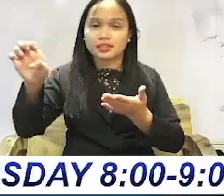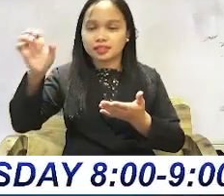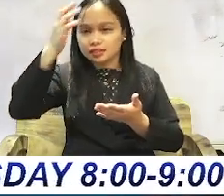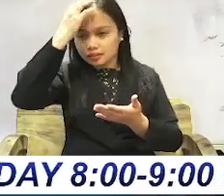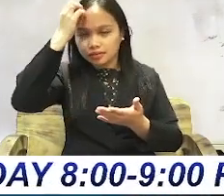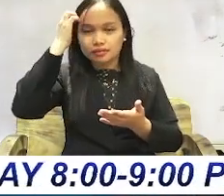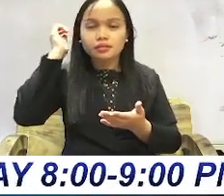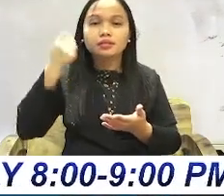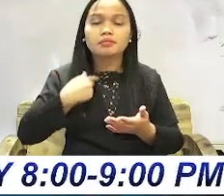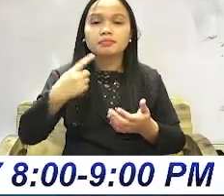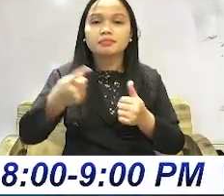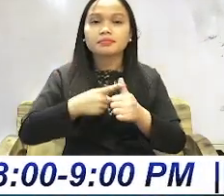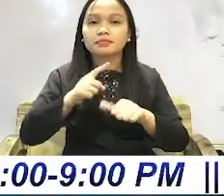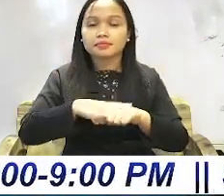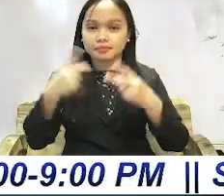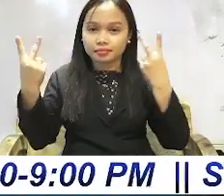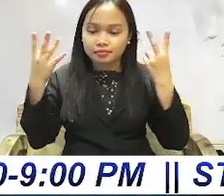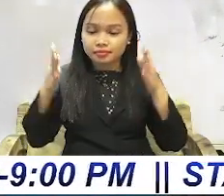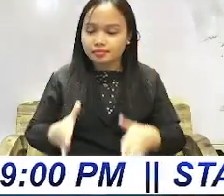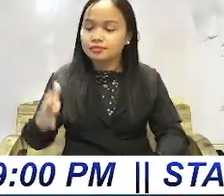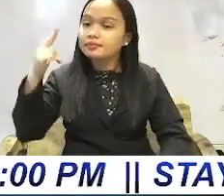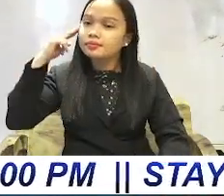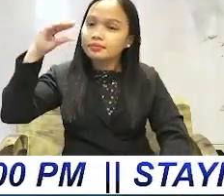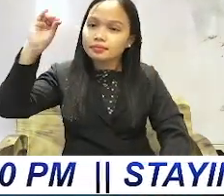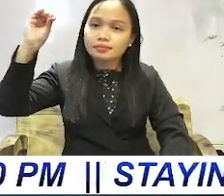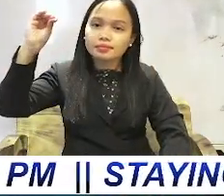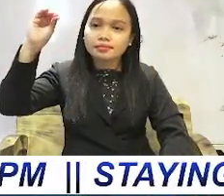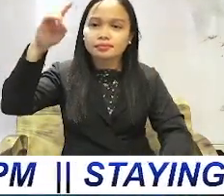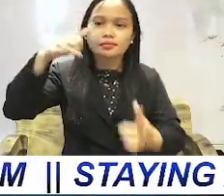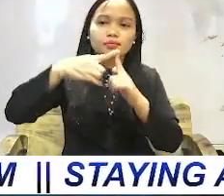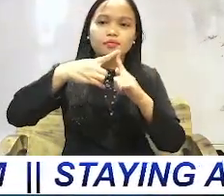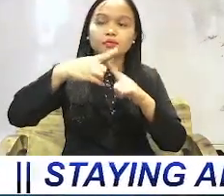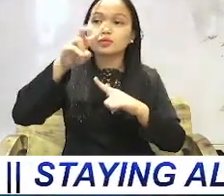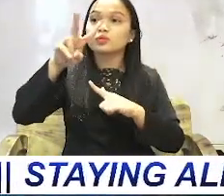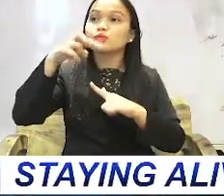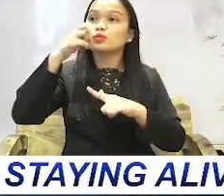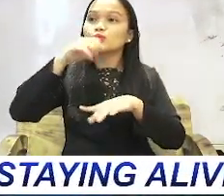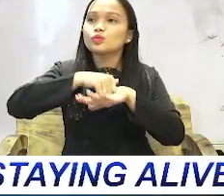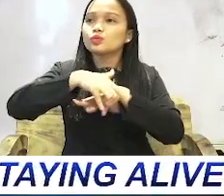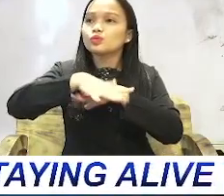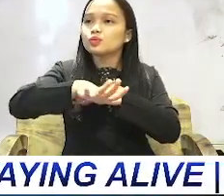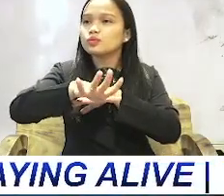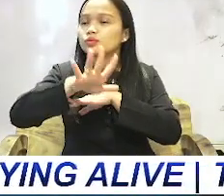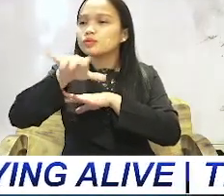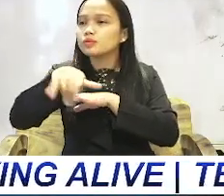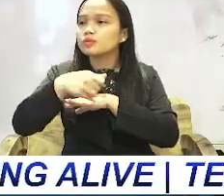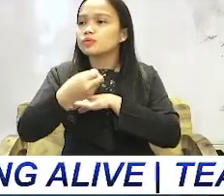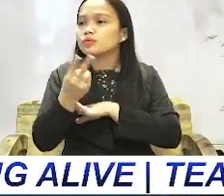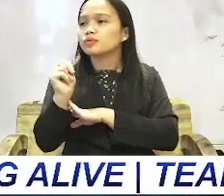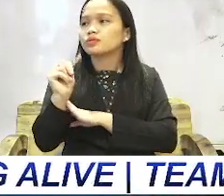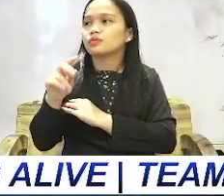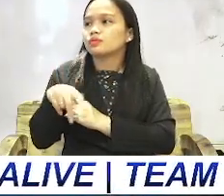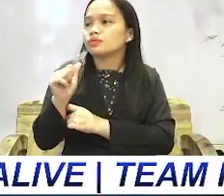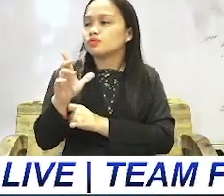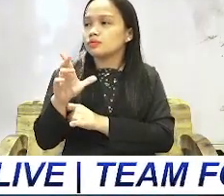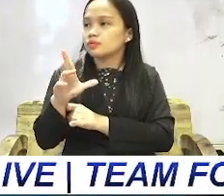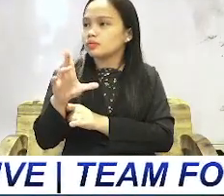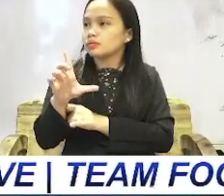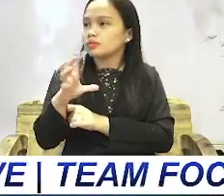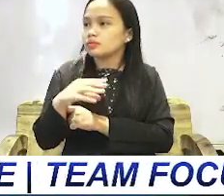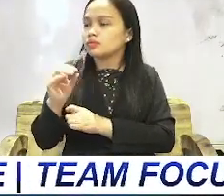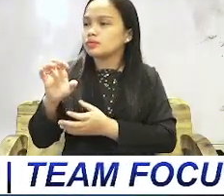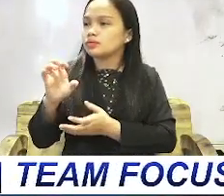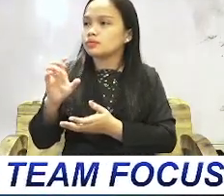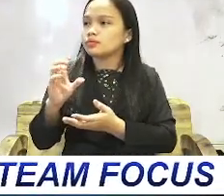visitors. Ayan, ito si, ewan ko kung isa lang to eh. Kasi dalawa sila nag-send. And si John Paul Enquiso and ganun din si